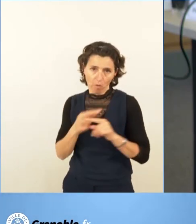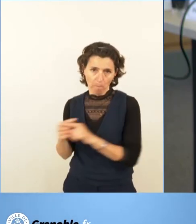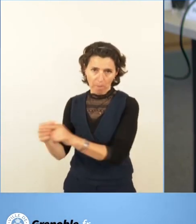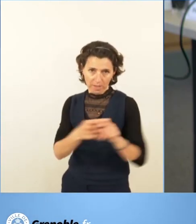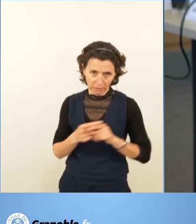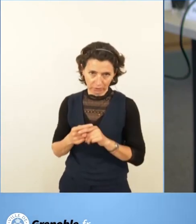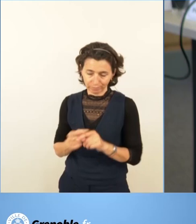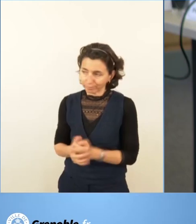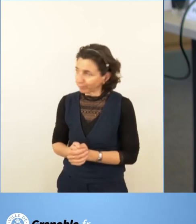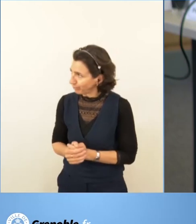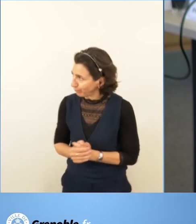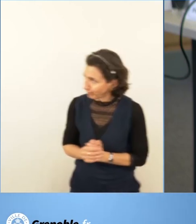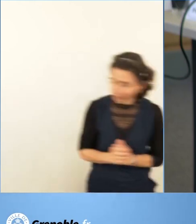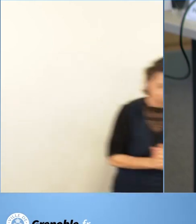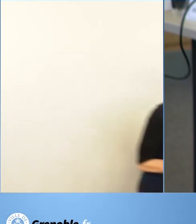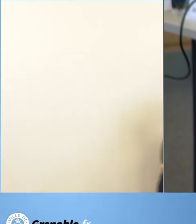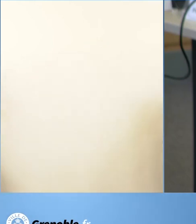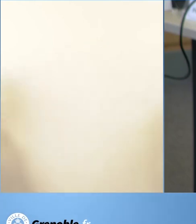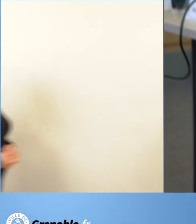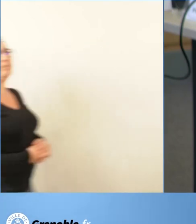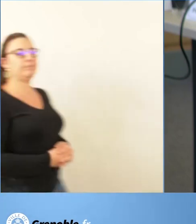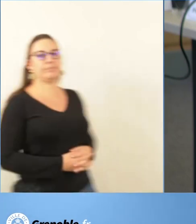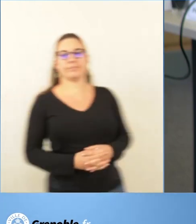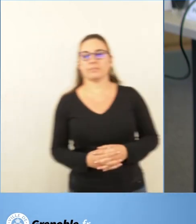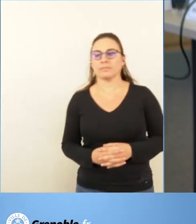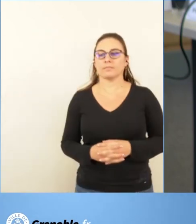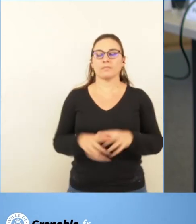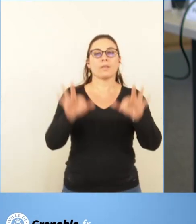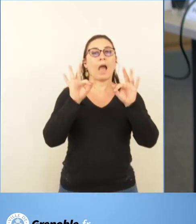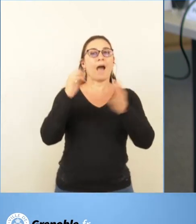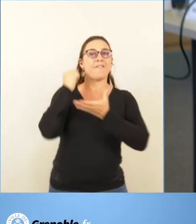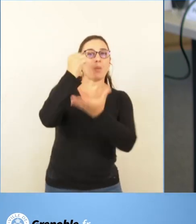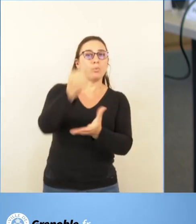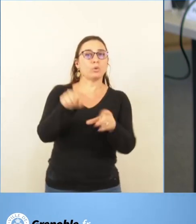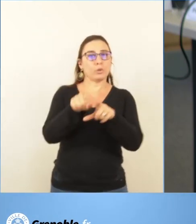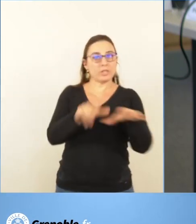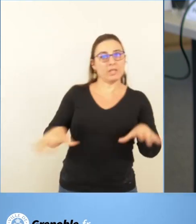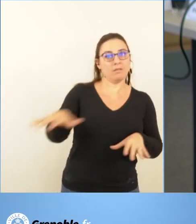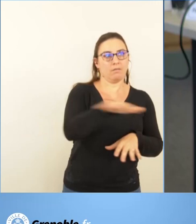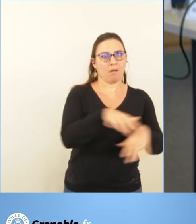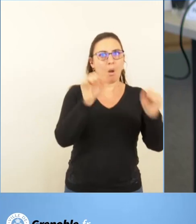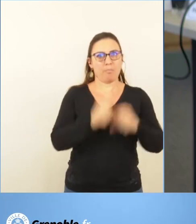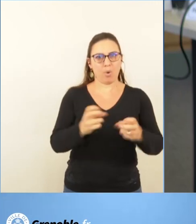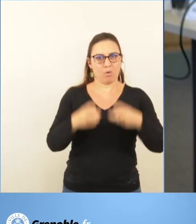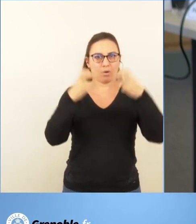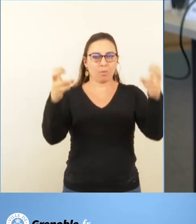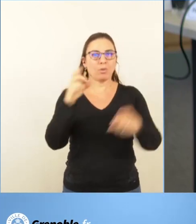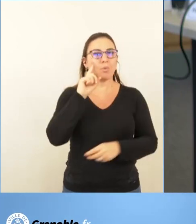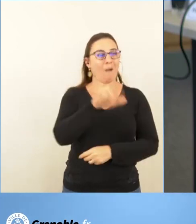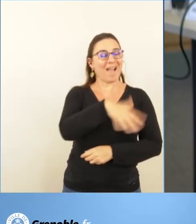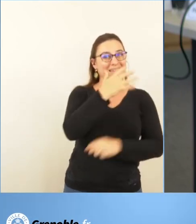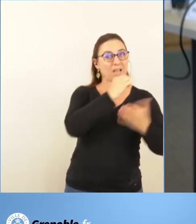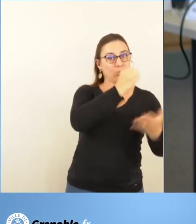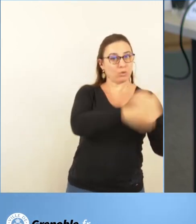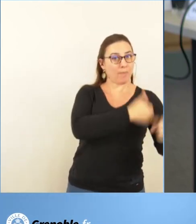par ailleurs le dispositif de bourse pour les grenobloises et grenoblois bénéficiera deux fois plus d'inscrits passant de 15 à 30 nouvelles bourses